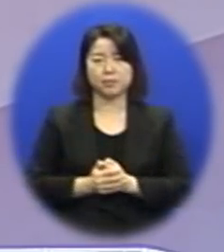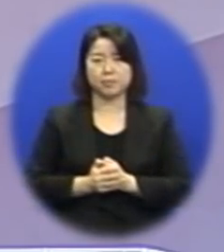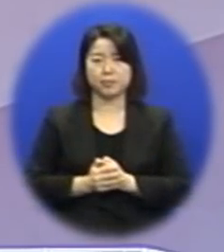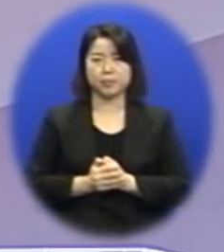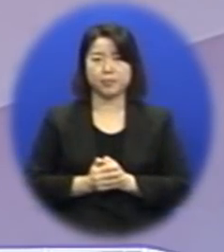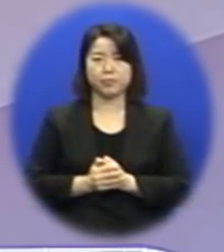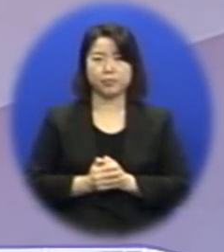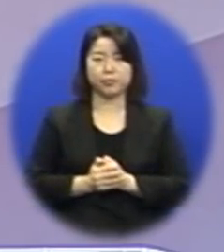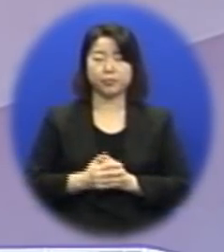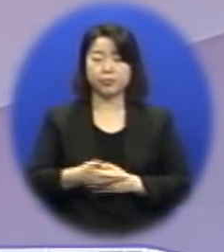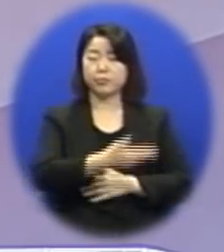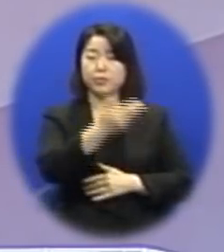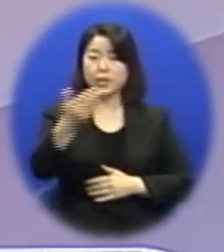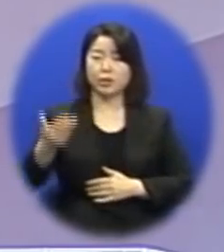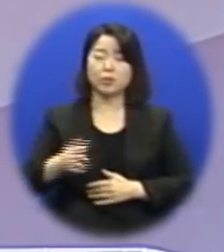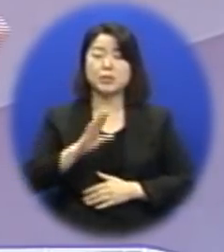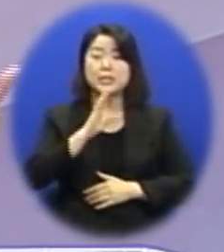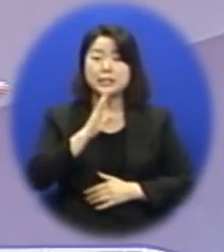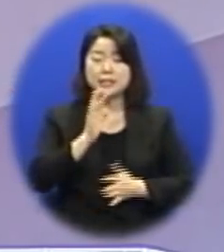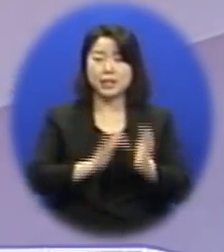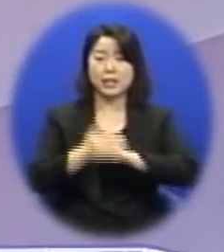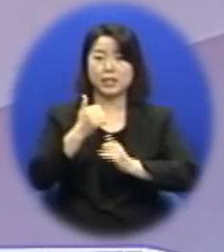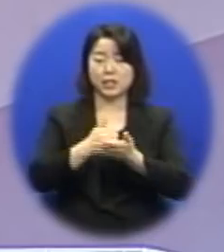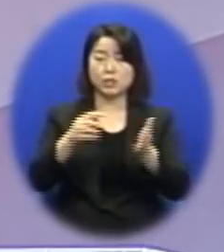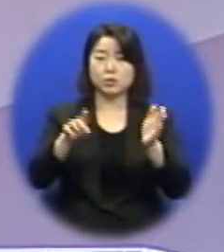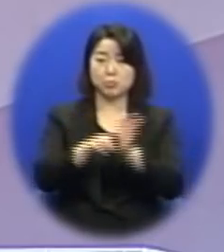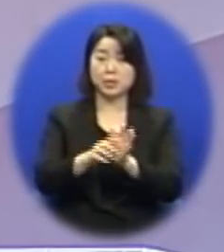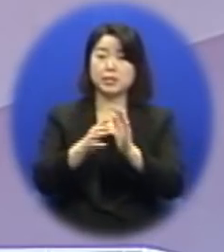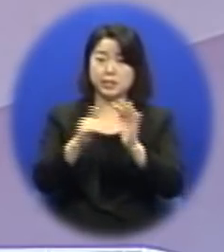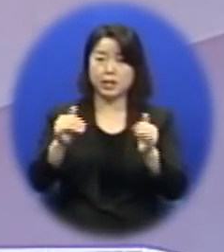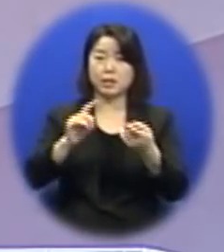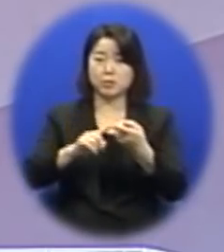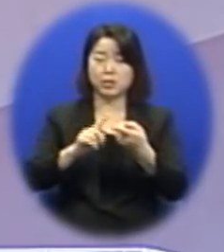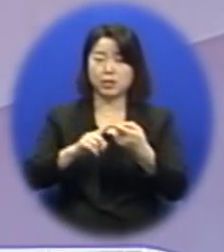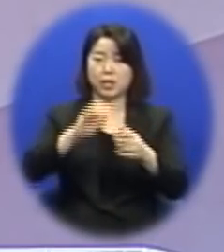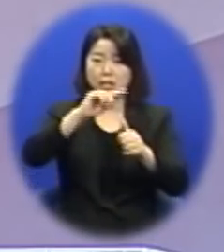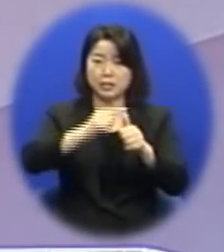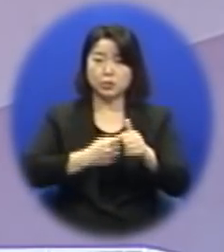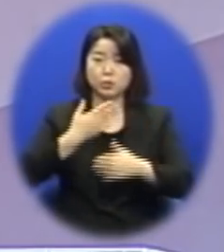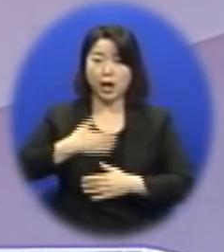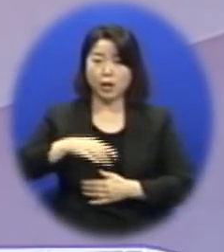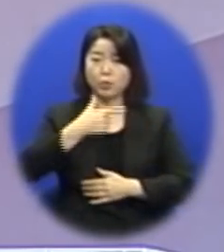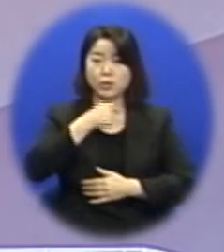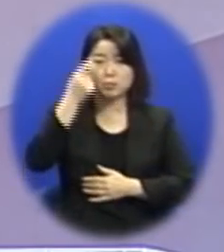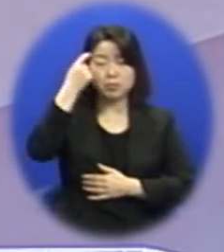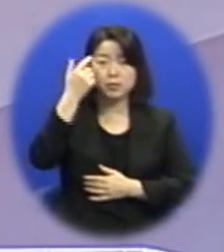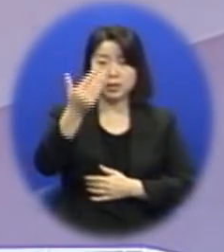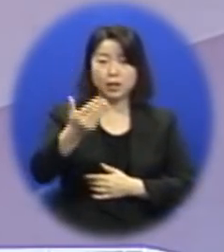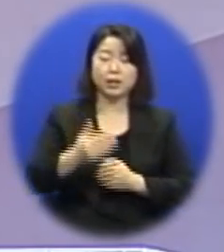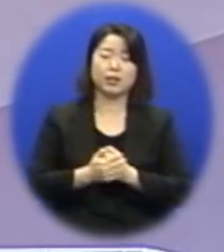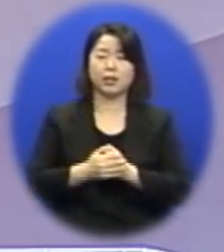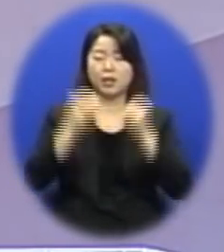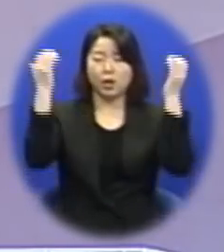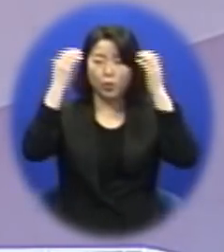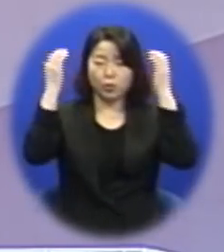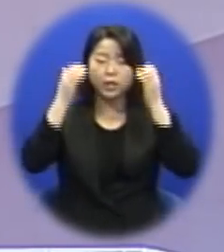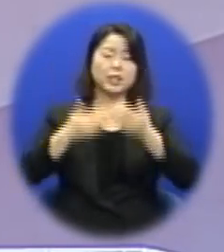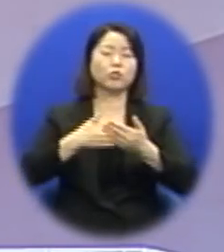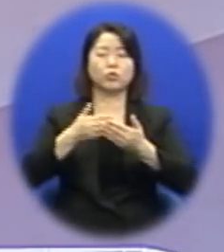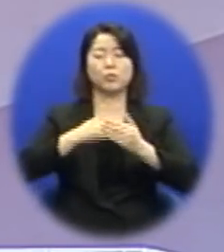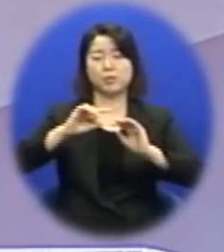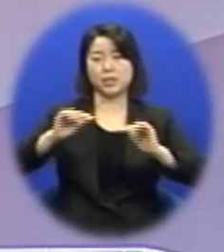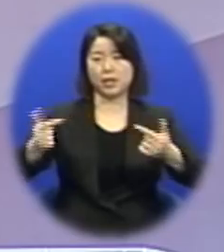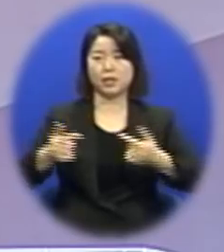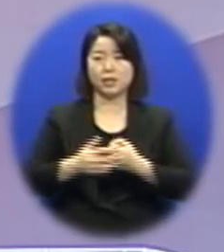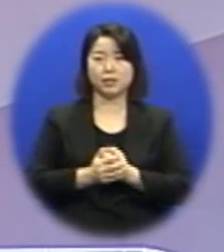것이니다 여러분 여러분이 진짜 예수 믿는 사람인지를 스스로 알고 싶으세요 고난이 두렵지가